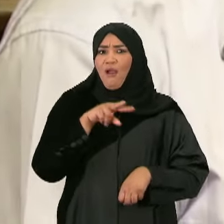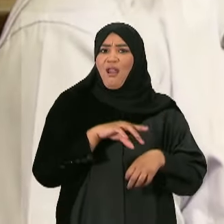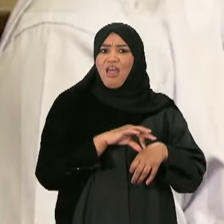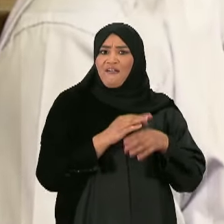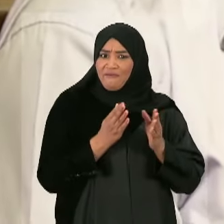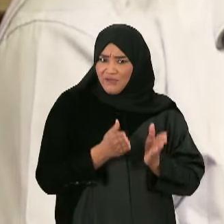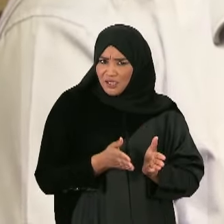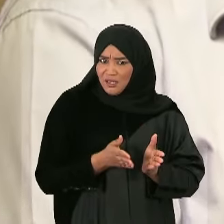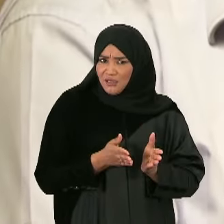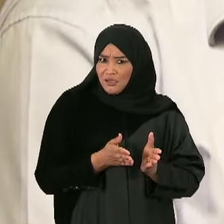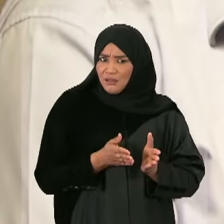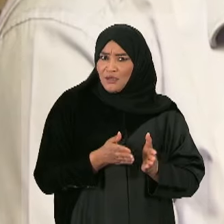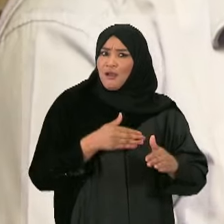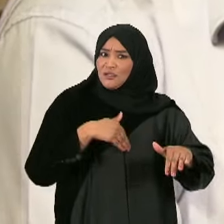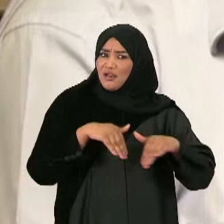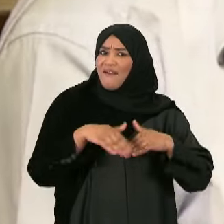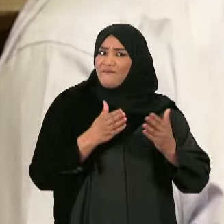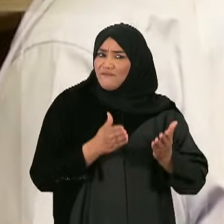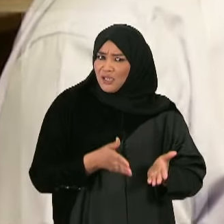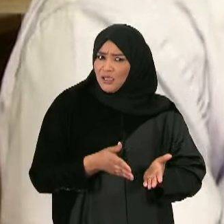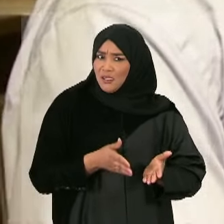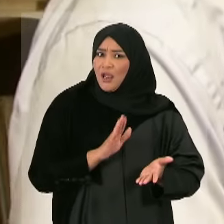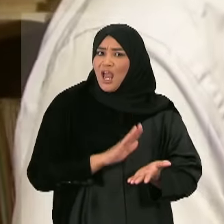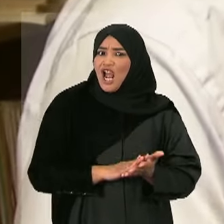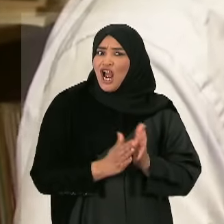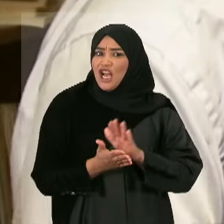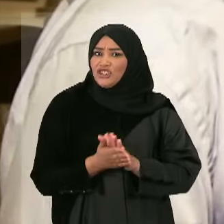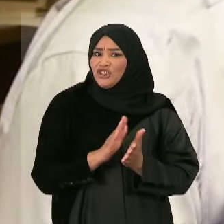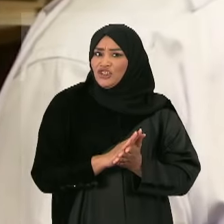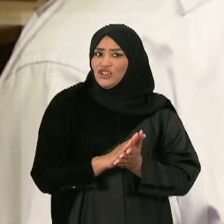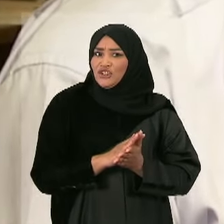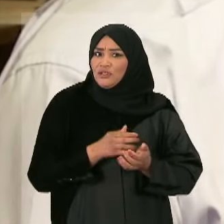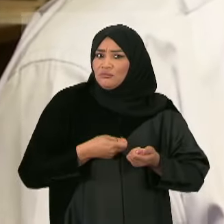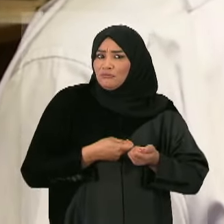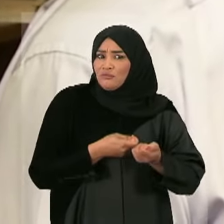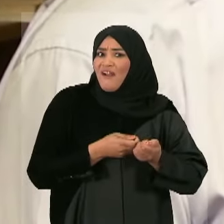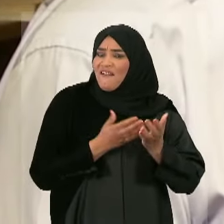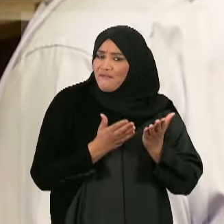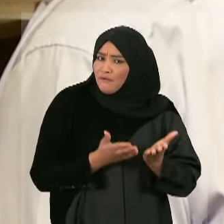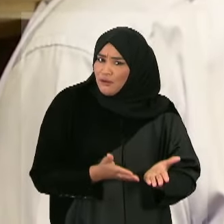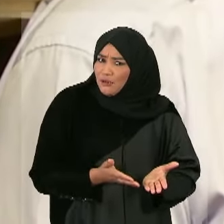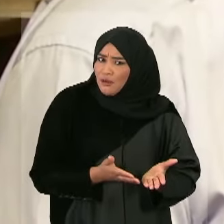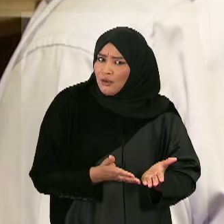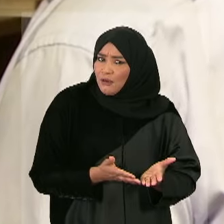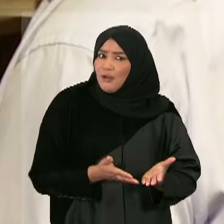فيها طوابين فيها دخان ناس بتخبز ناس راكبة على حمير وفيها